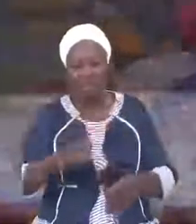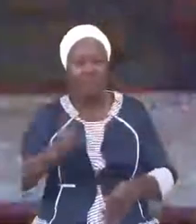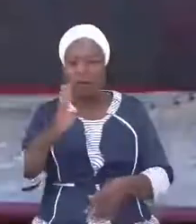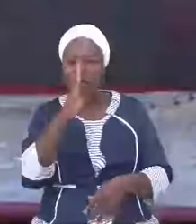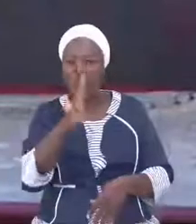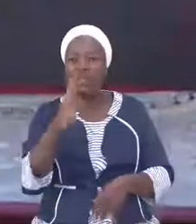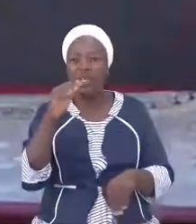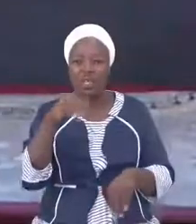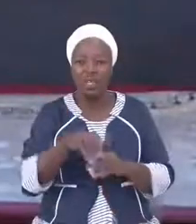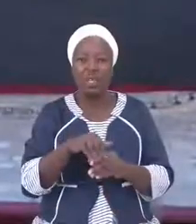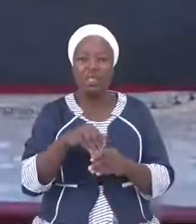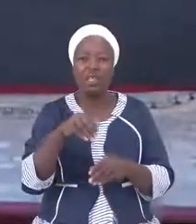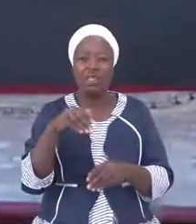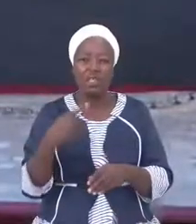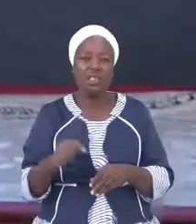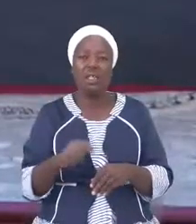l'homme, Jésus-Christ, le sera